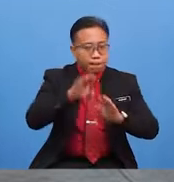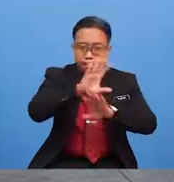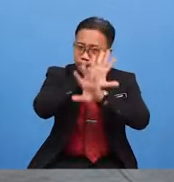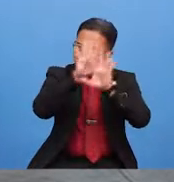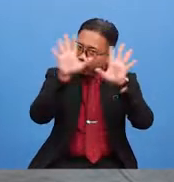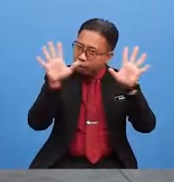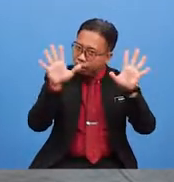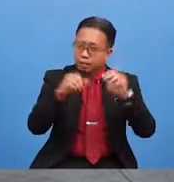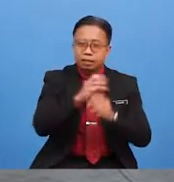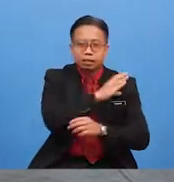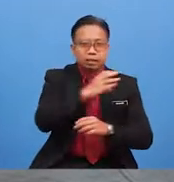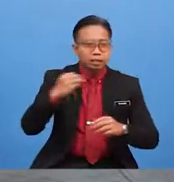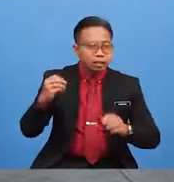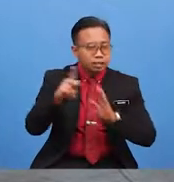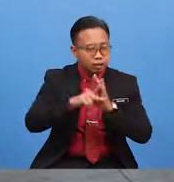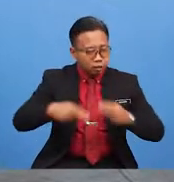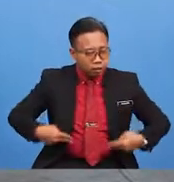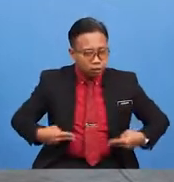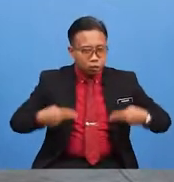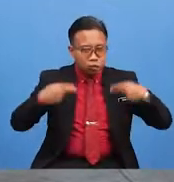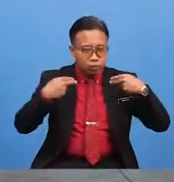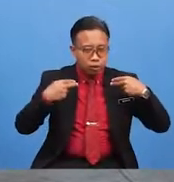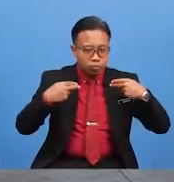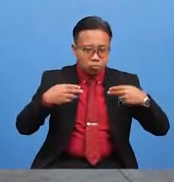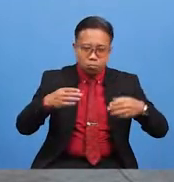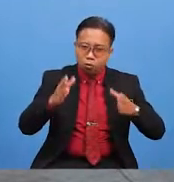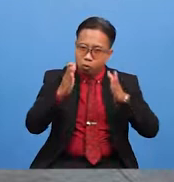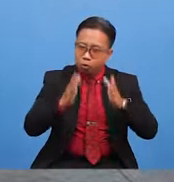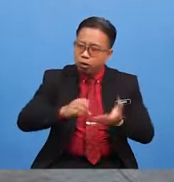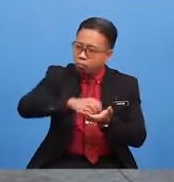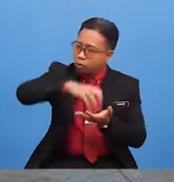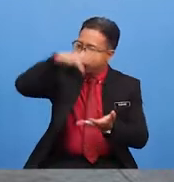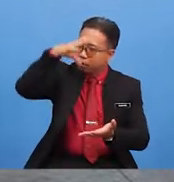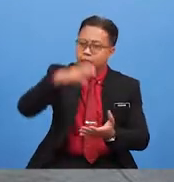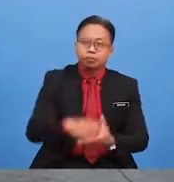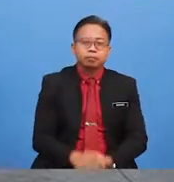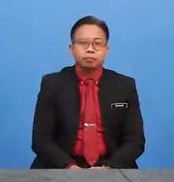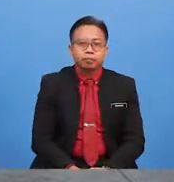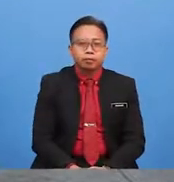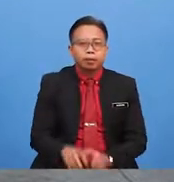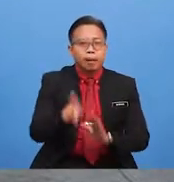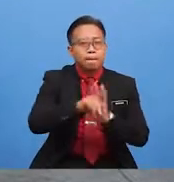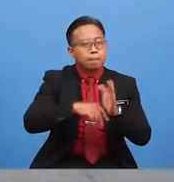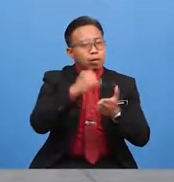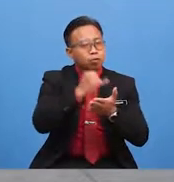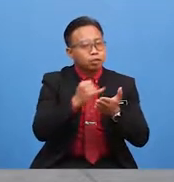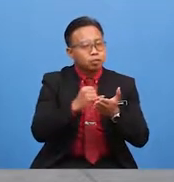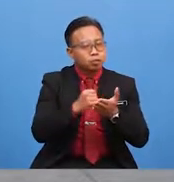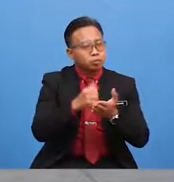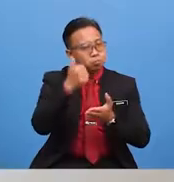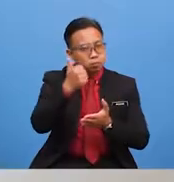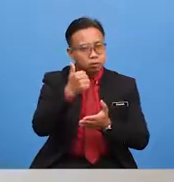pemandangan dan kehidupan golongan bangsawan. Antara pelukis terkenal aliran ini